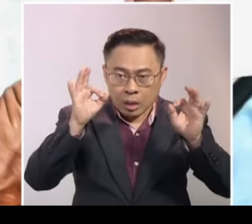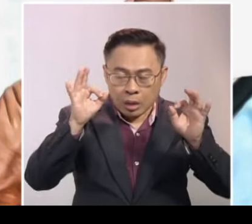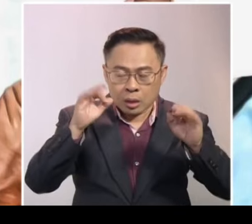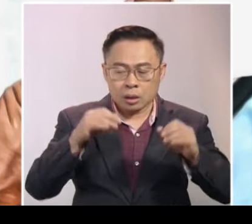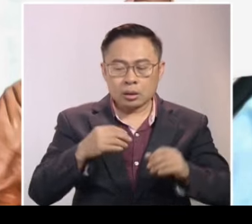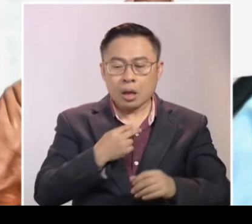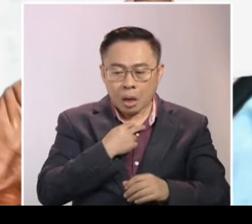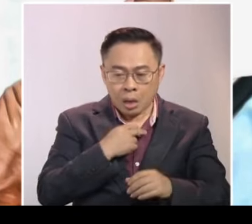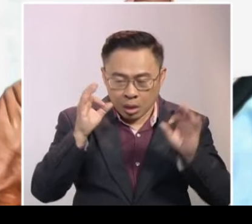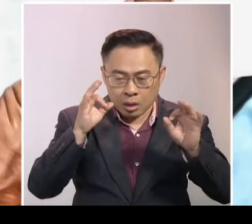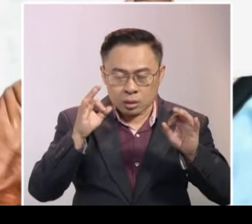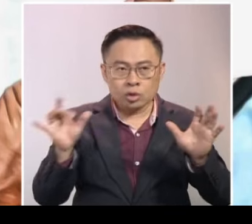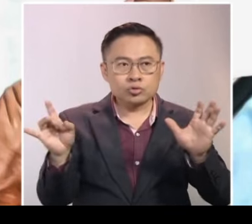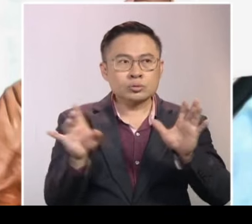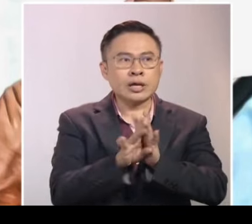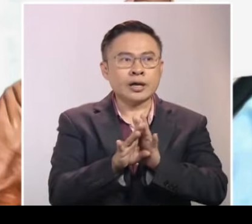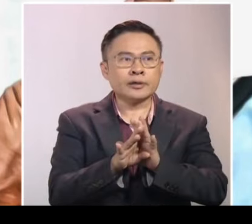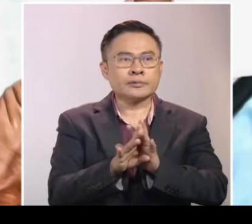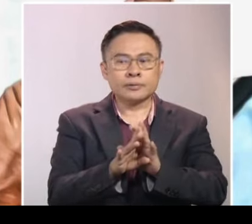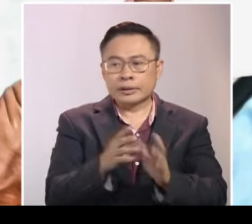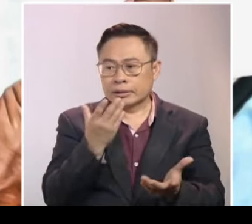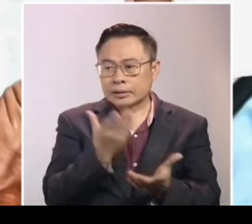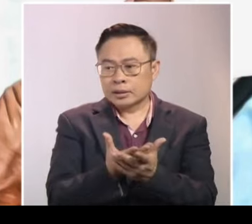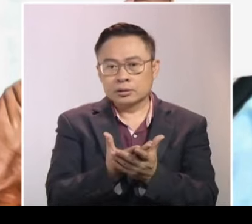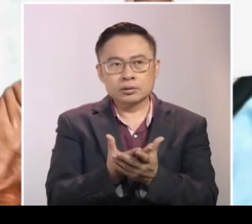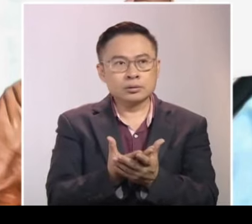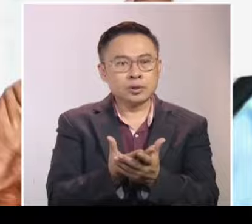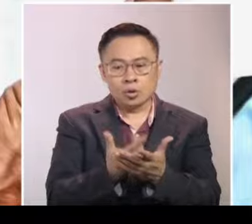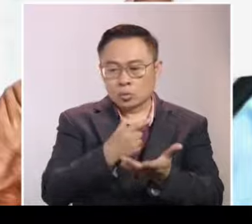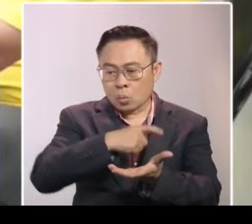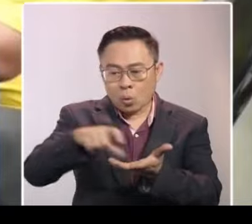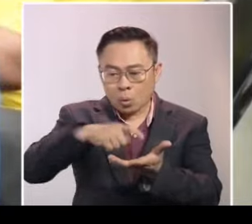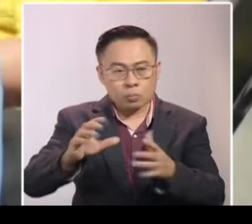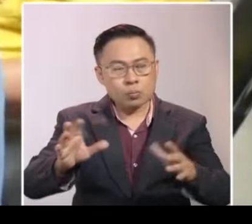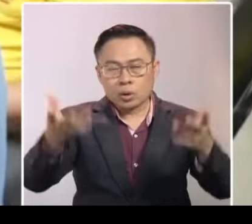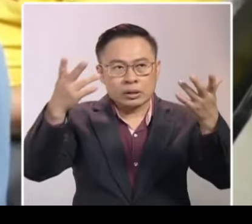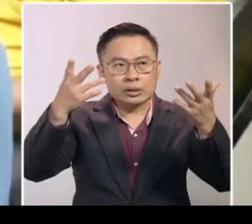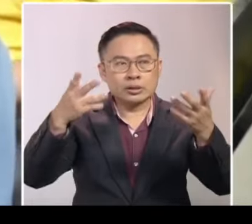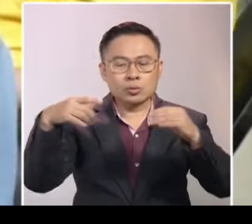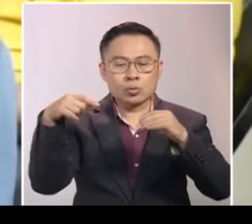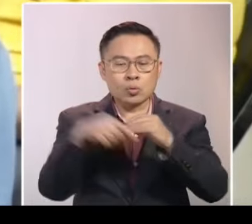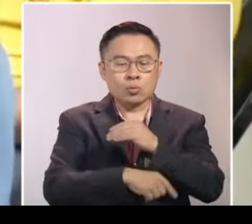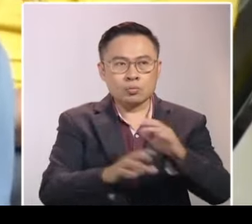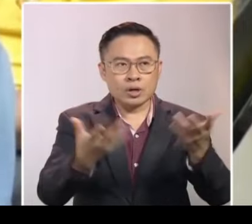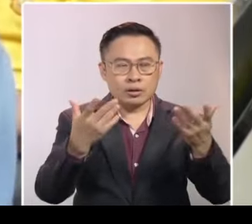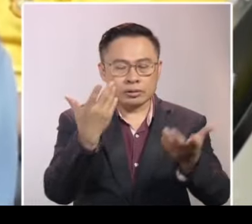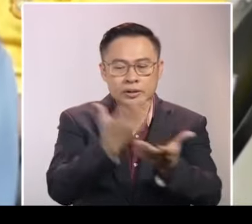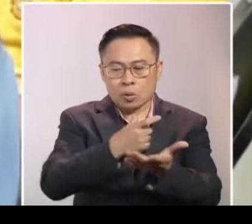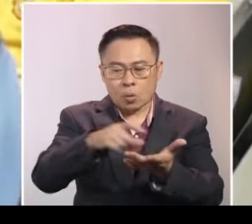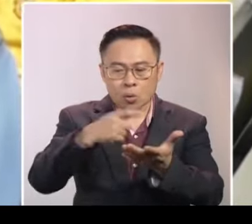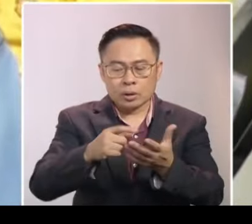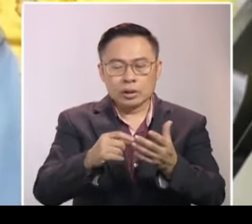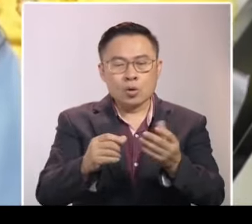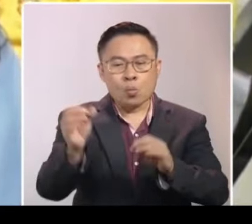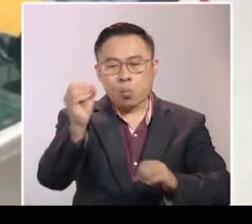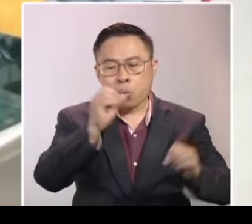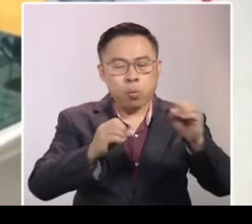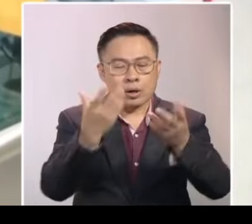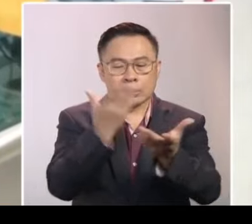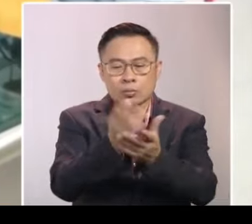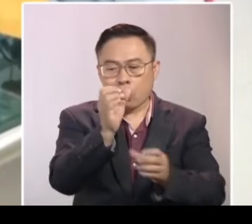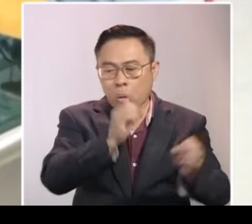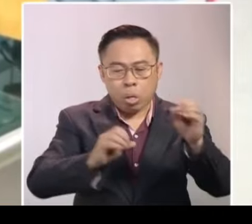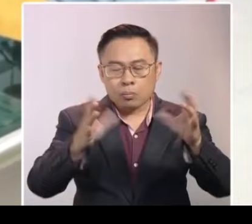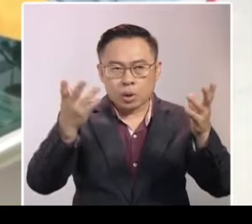ไปแล้วตอนนี้เสียทั้งเงินและเสียทั้งความรู้สึกที่ตัวเองเนี่ยโดนหลอกเดี๋ยวไปฟังเสียงคุณป้าบัวทองกันหน่อยนะครับ